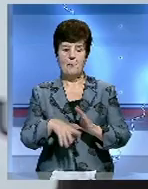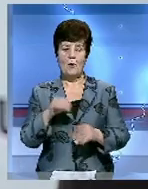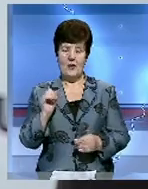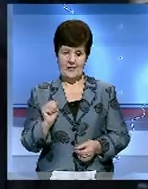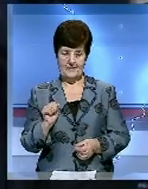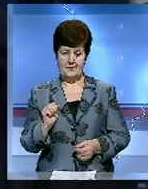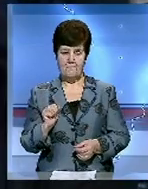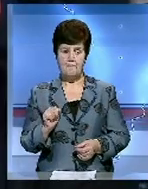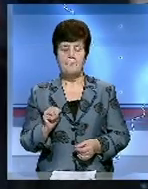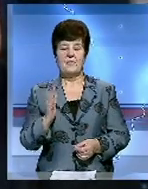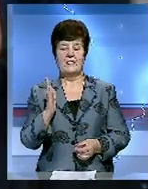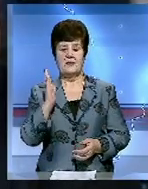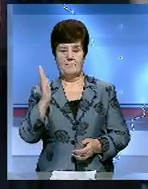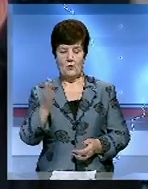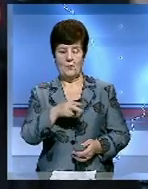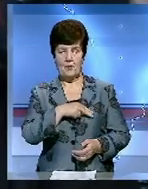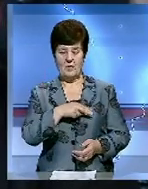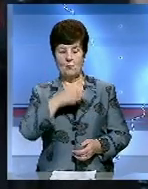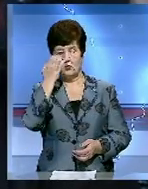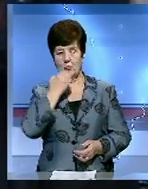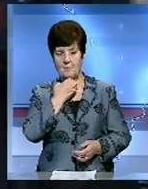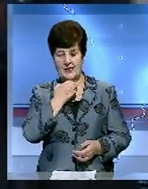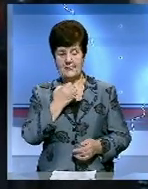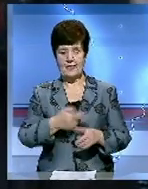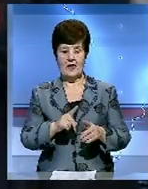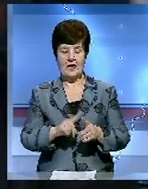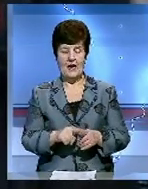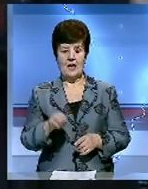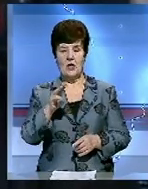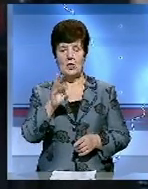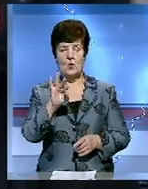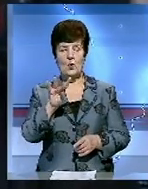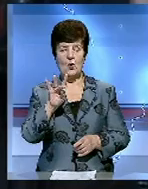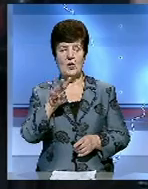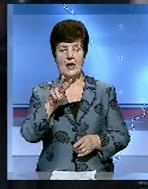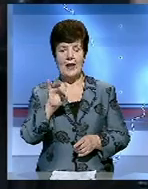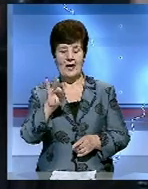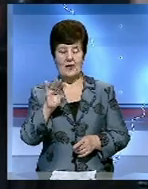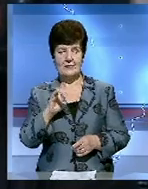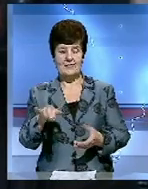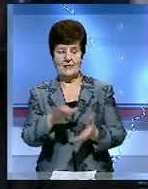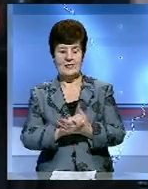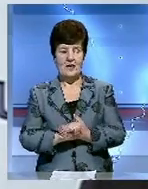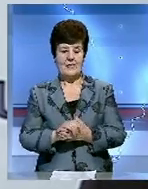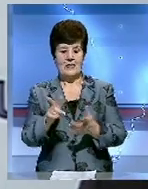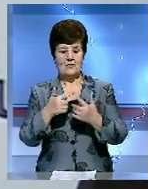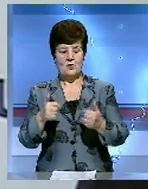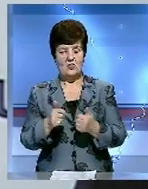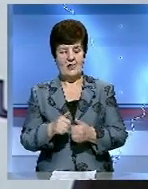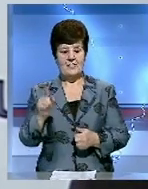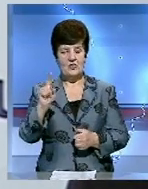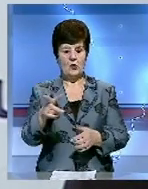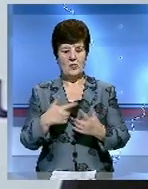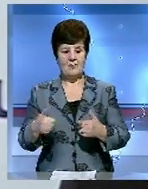fiu premiat. Mulțumesc celor care mă tolerează în asociațiile Hyde Park Gender Doc, celor din familie care